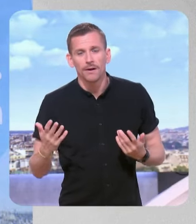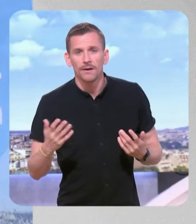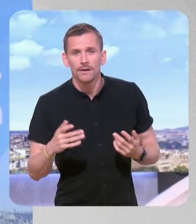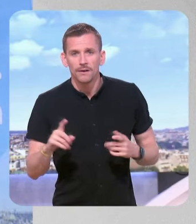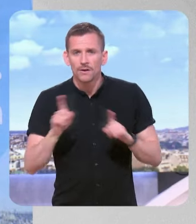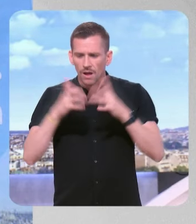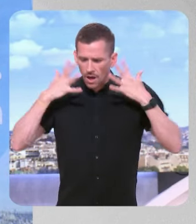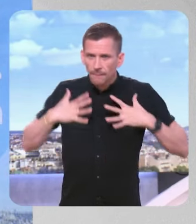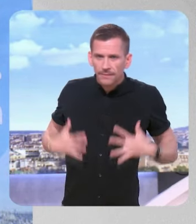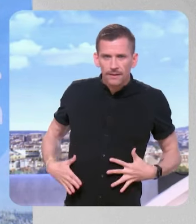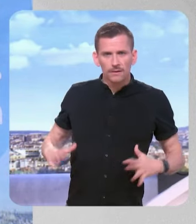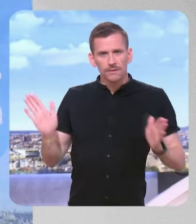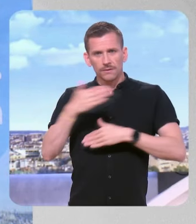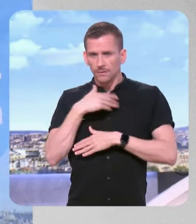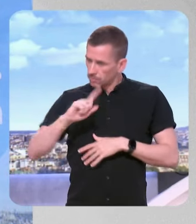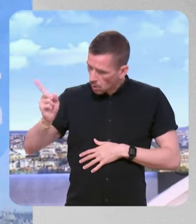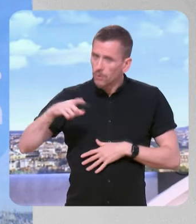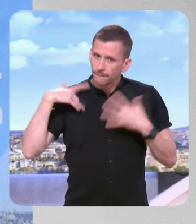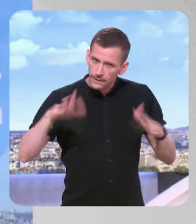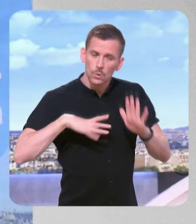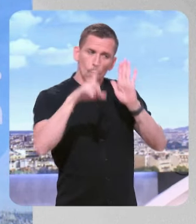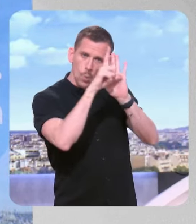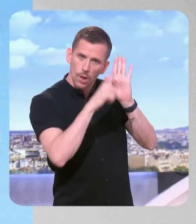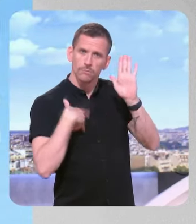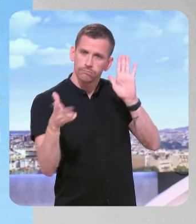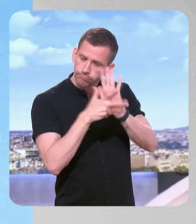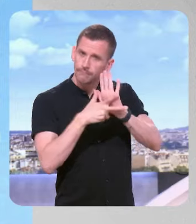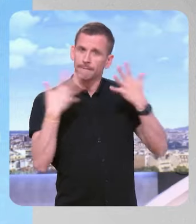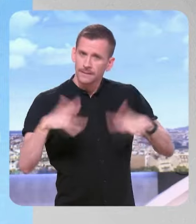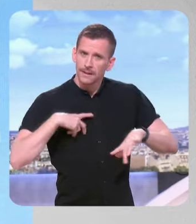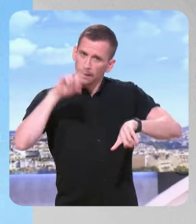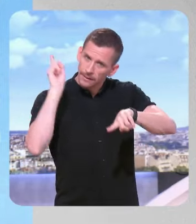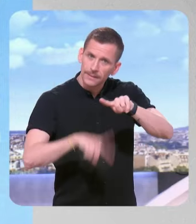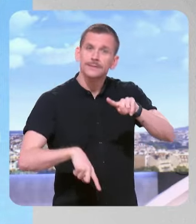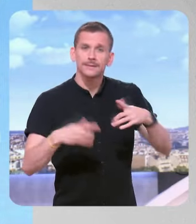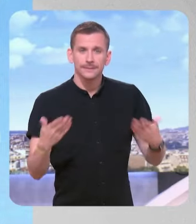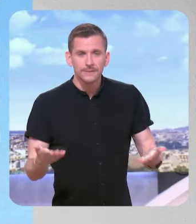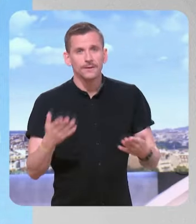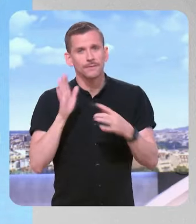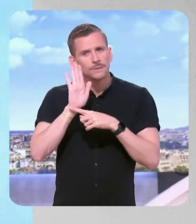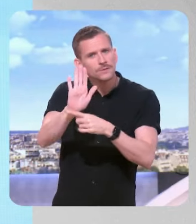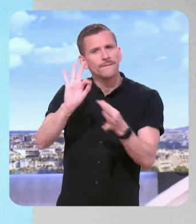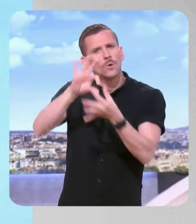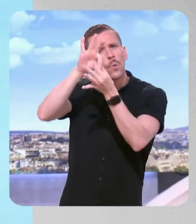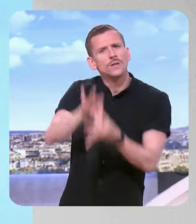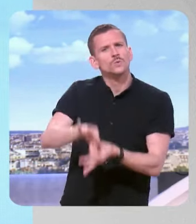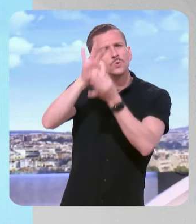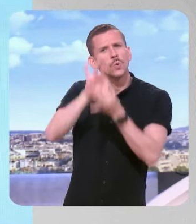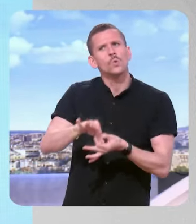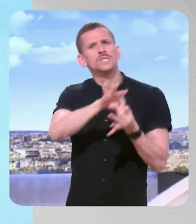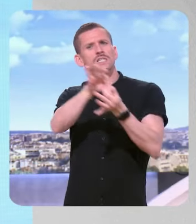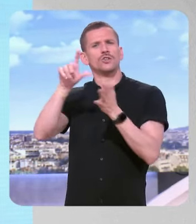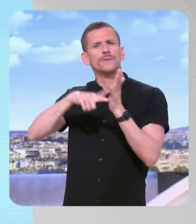appliqué la loi que nous avons fait adopter sur l'interdiction des portes des ces religieux à l'école en 2004 avec Jacques Chirac il nous reste 2 minutes pour parler de la situation